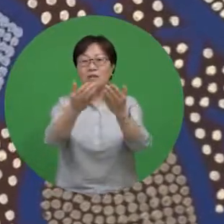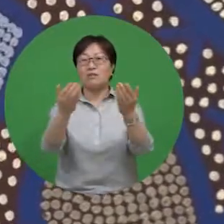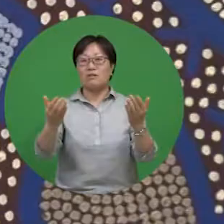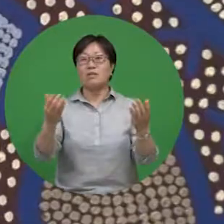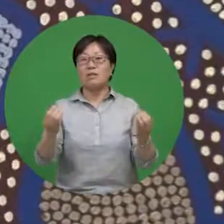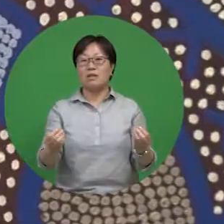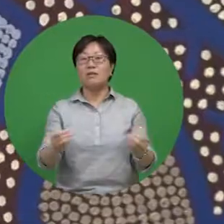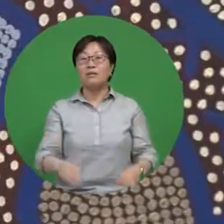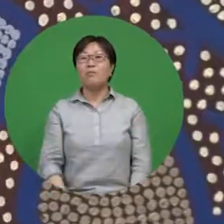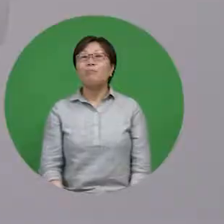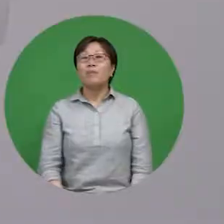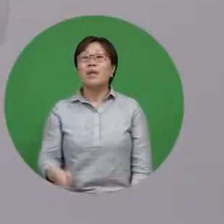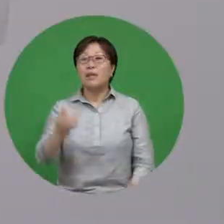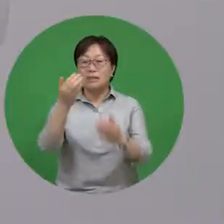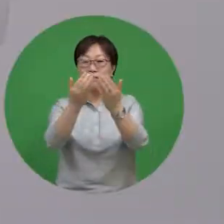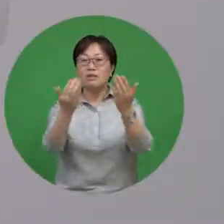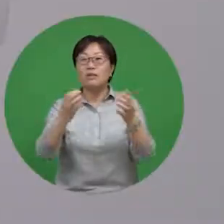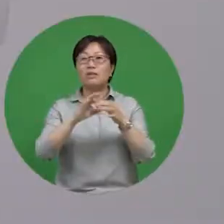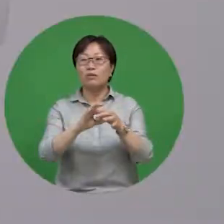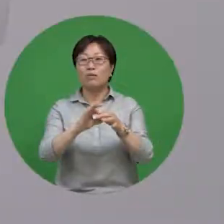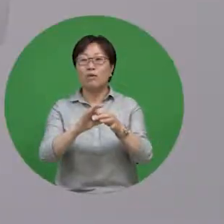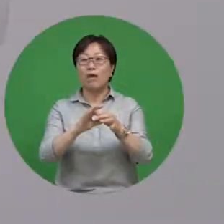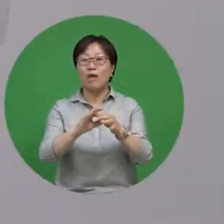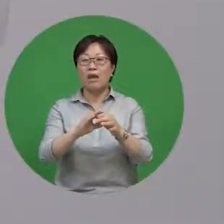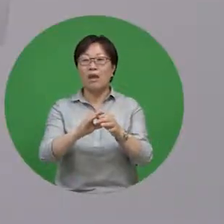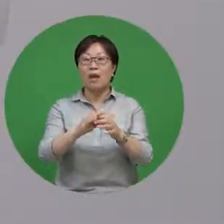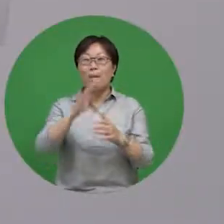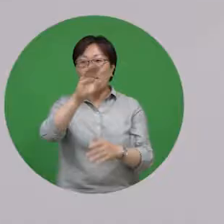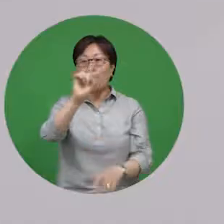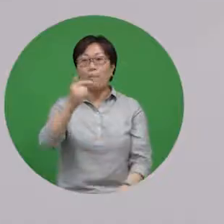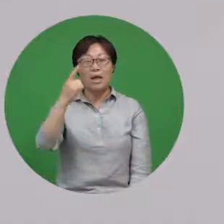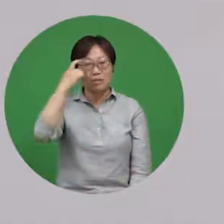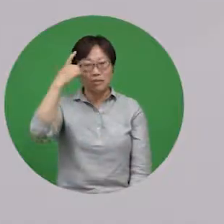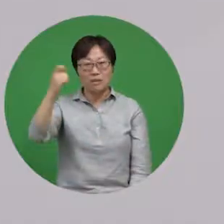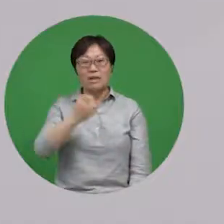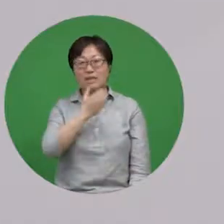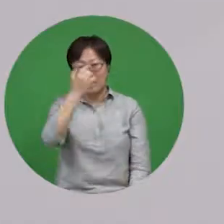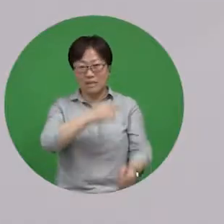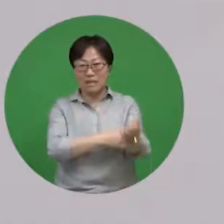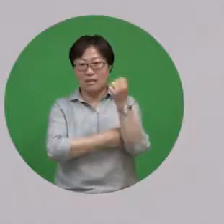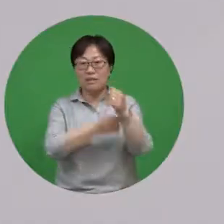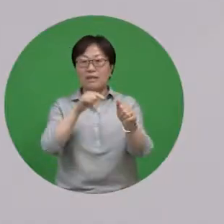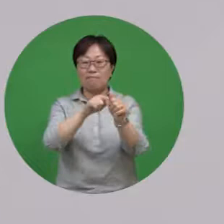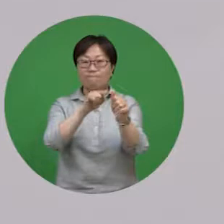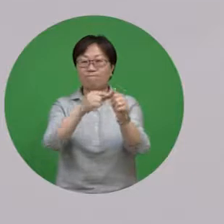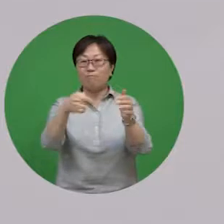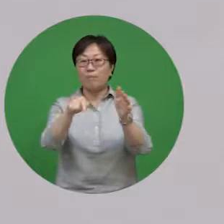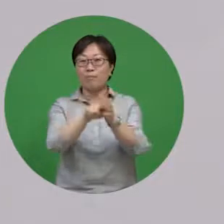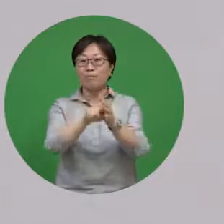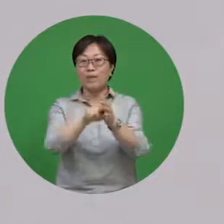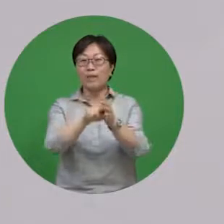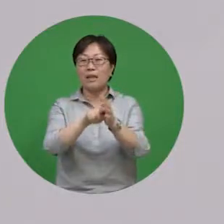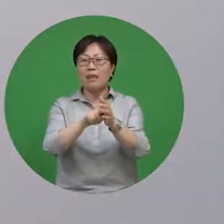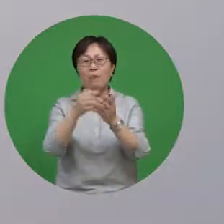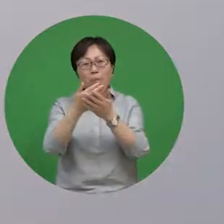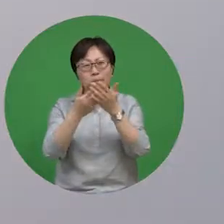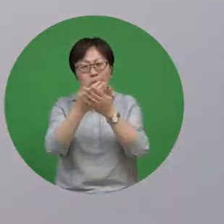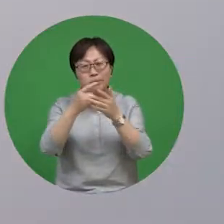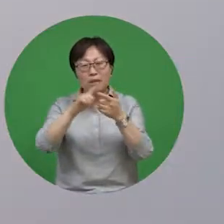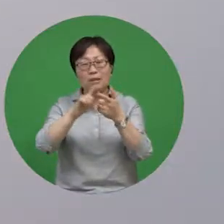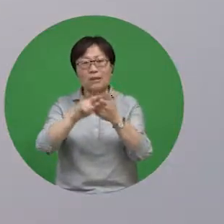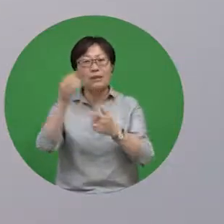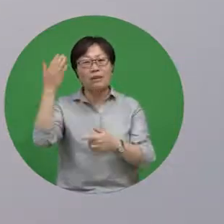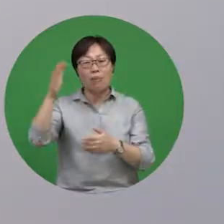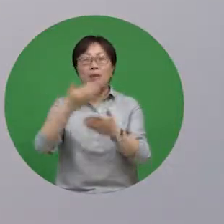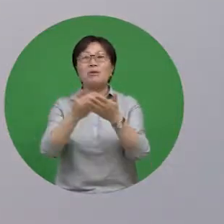전시입니다. 뿐만 아니라 이번 전시를 통해 반추상 작품의 장점인 상상력을 자극함으로써 난해할 수